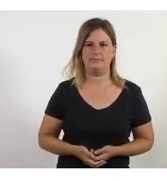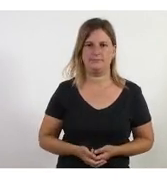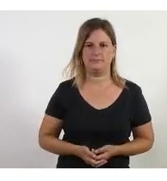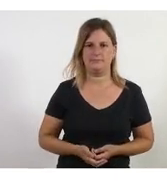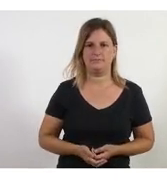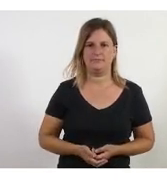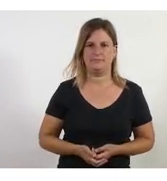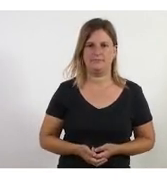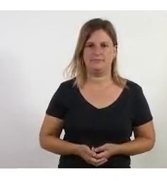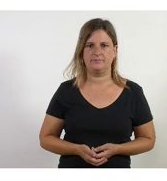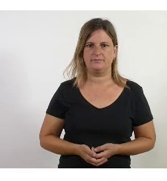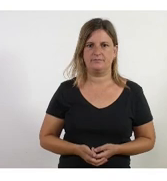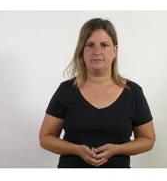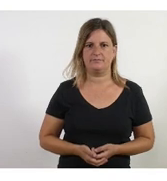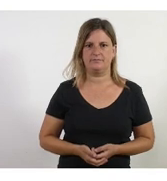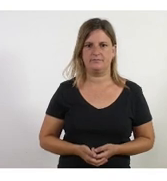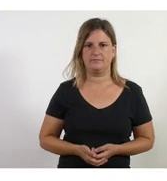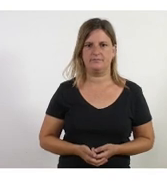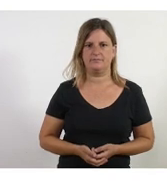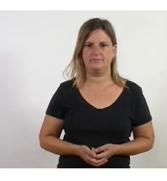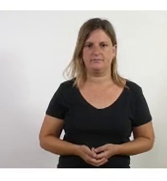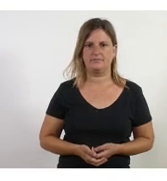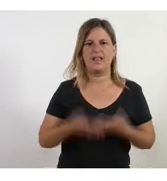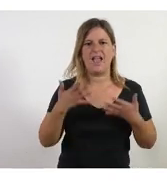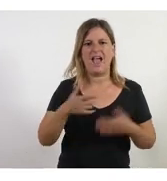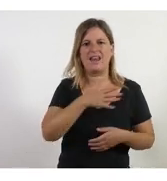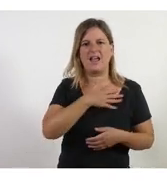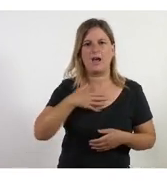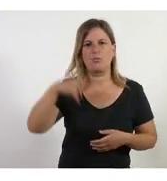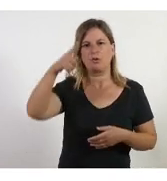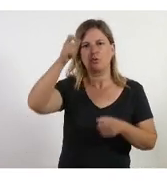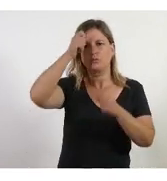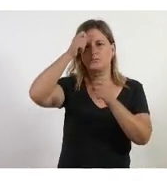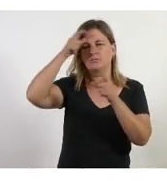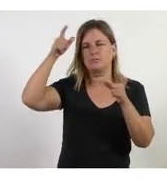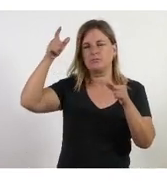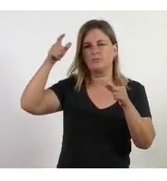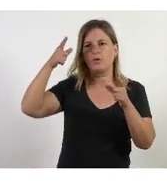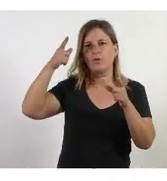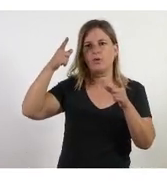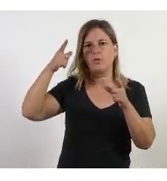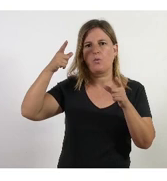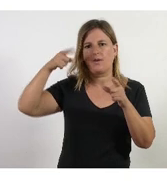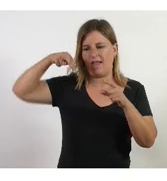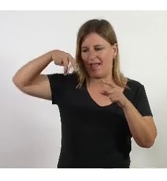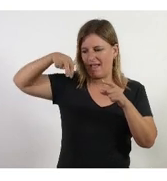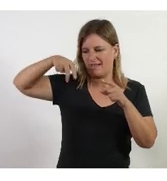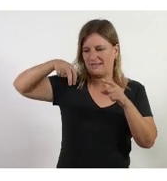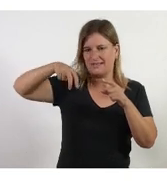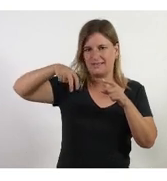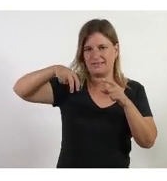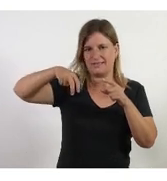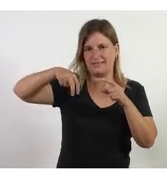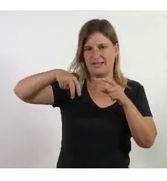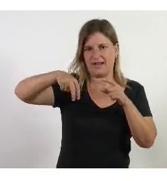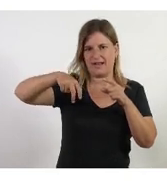Molt bé. Ara vull que t'imaginis que estàs a peu d'una escala, que aquesta escala va avall, és